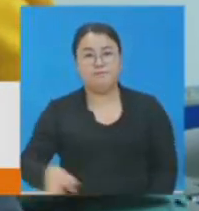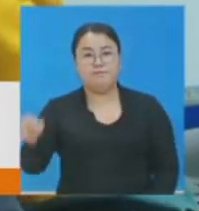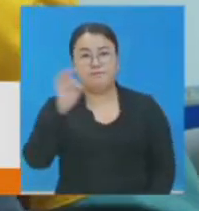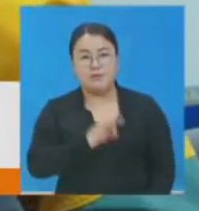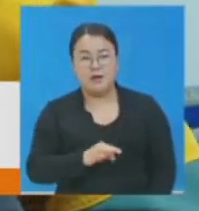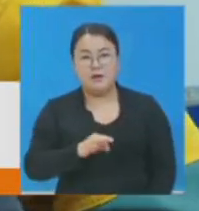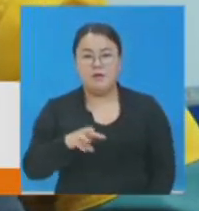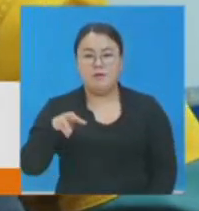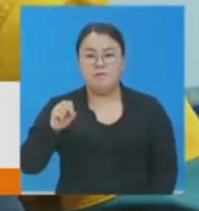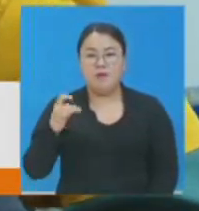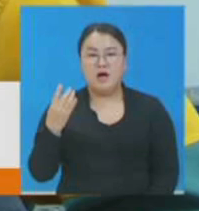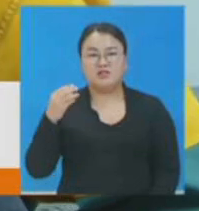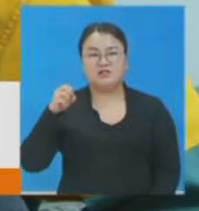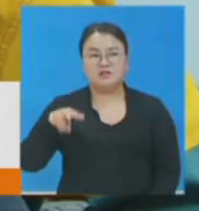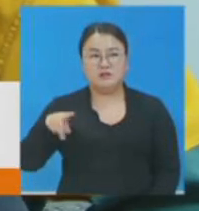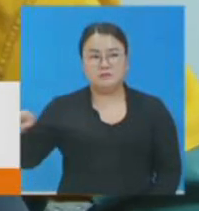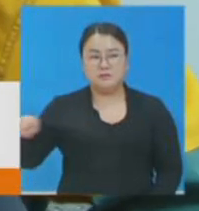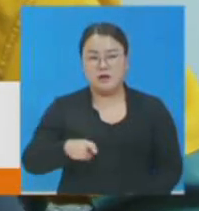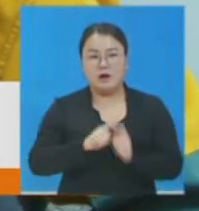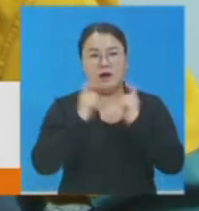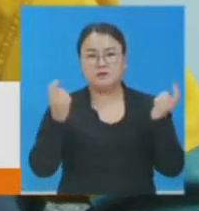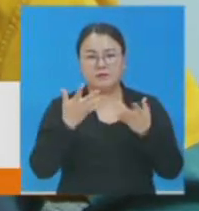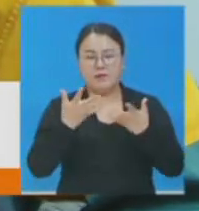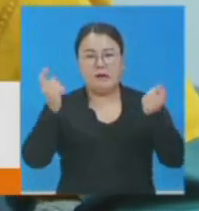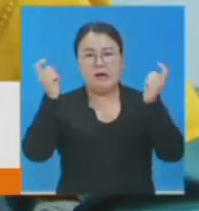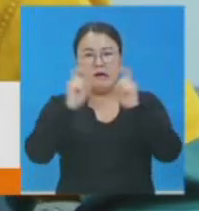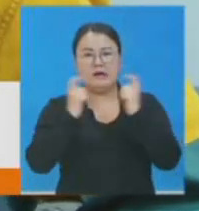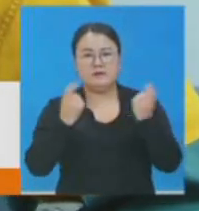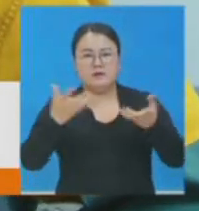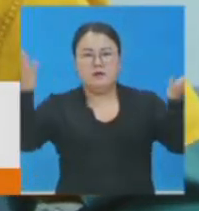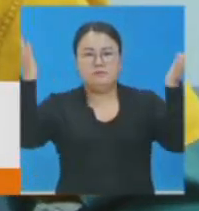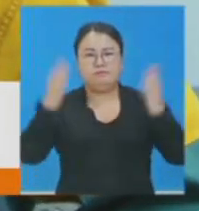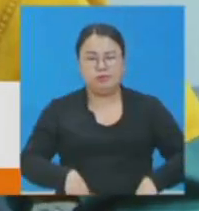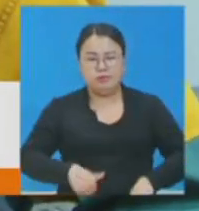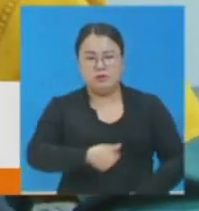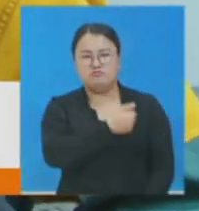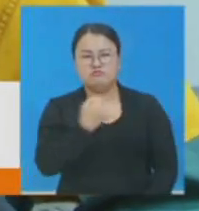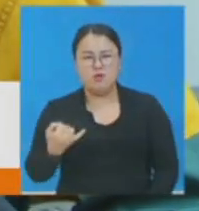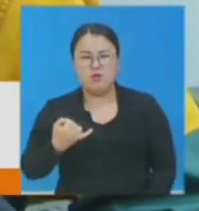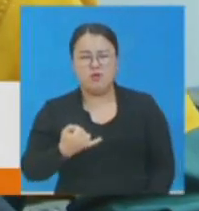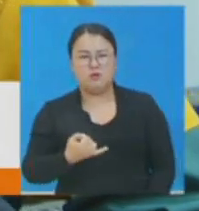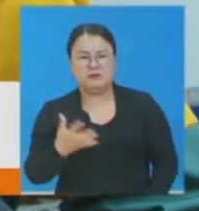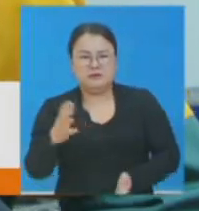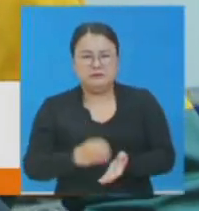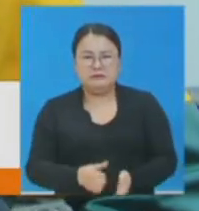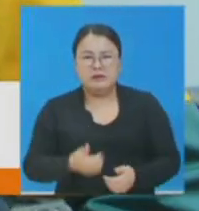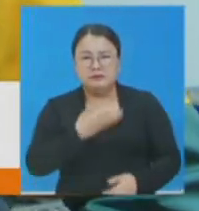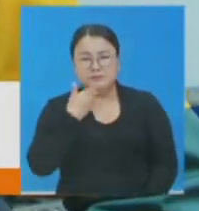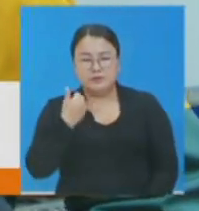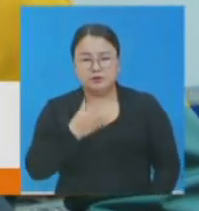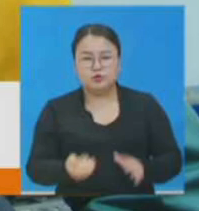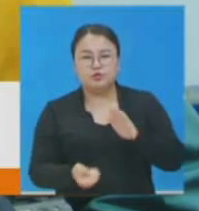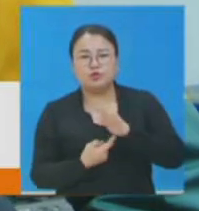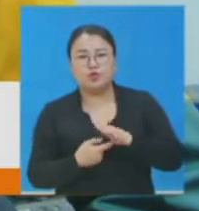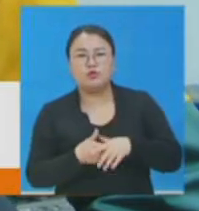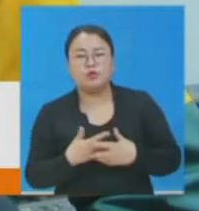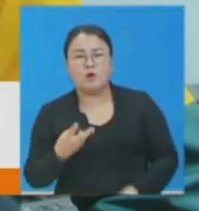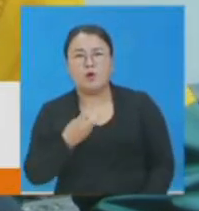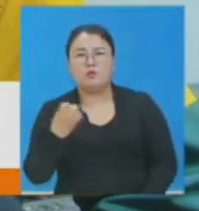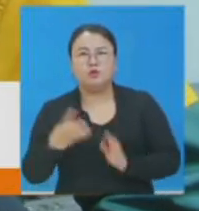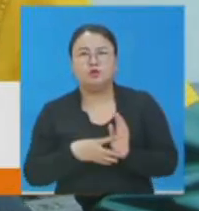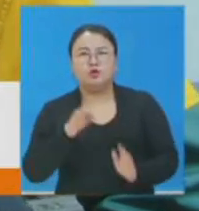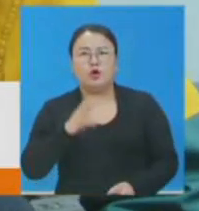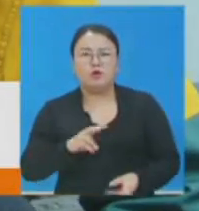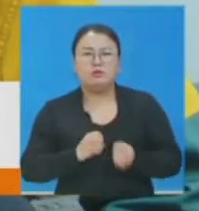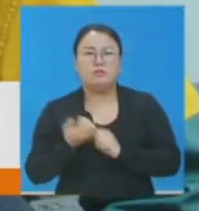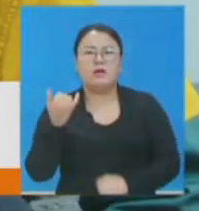маршлаас ахуулаад энэ хүртэл хашаагүй, хашаа нураад унчихсан, муудчихсан, чанар шаарлах ангахгүй, сүөр нь өөрөө зүгээр нөө 2000 он